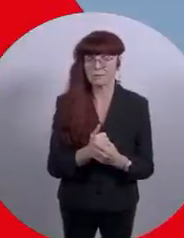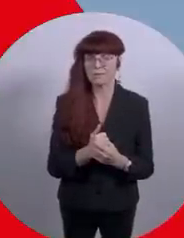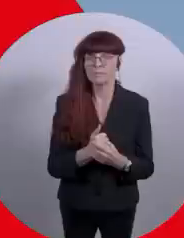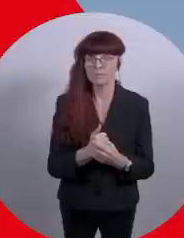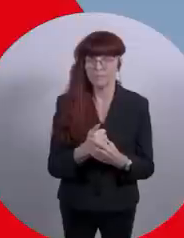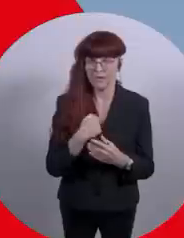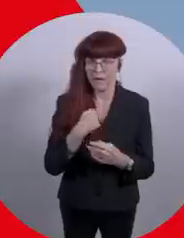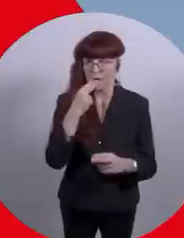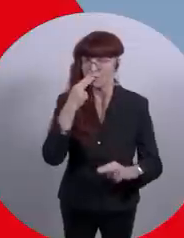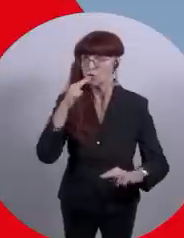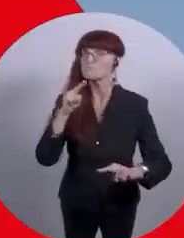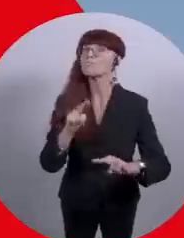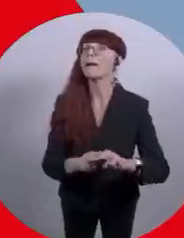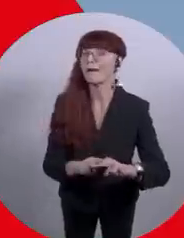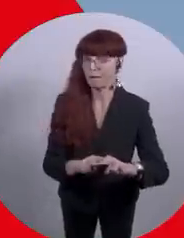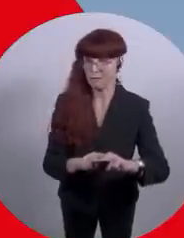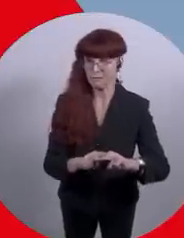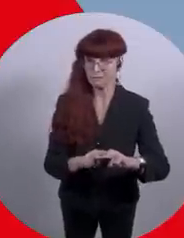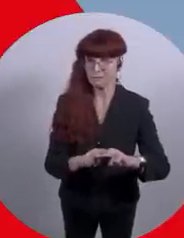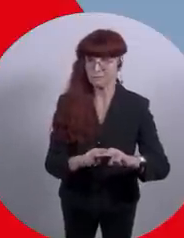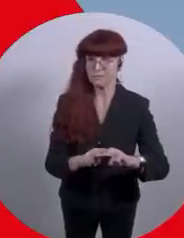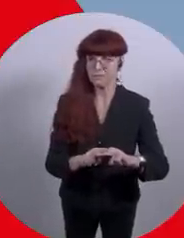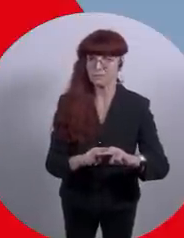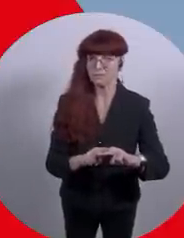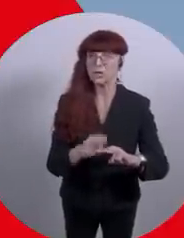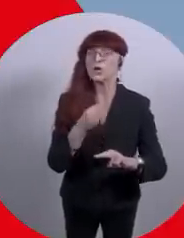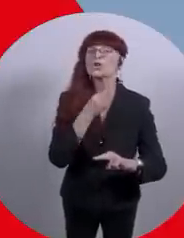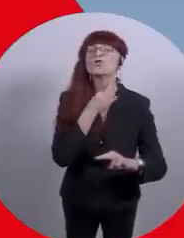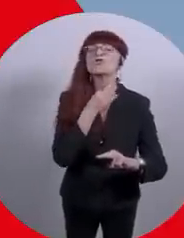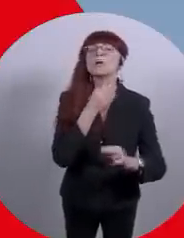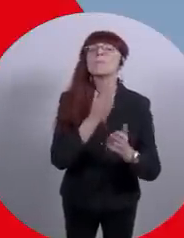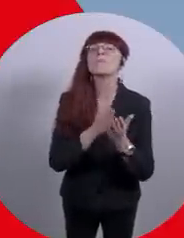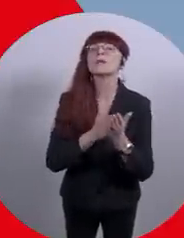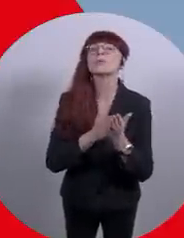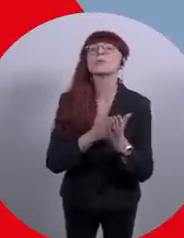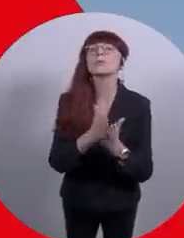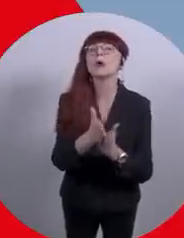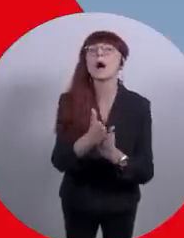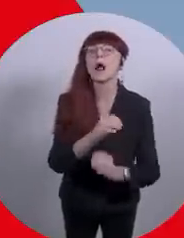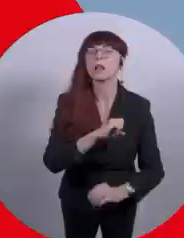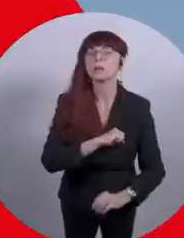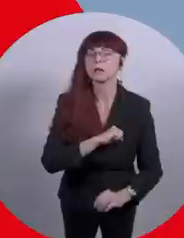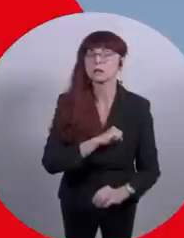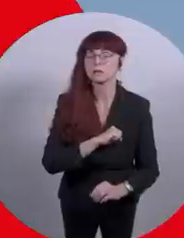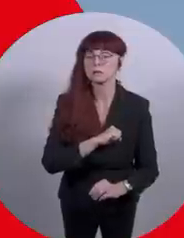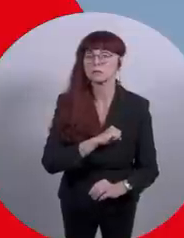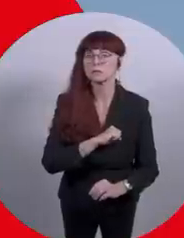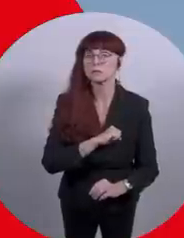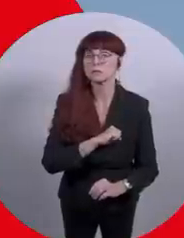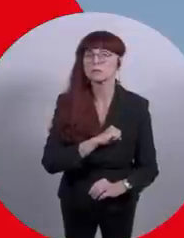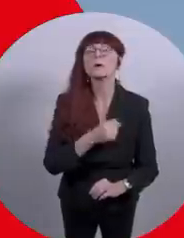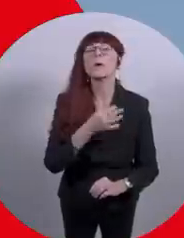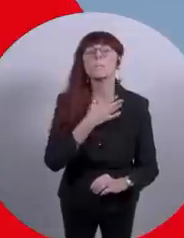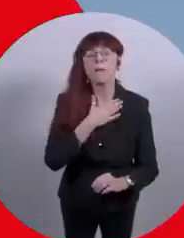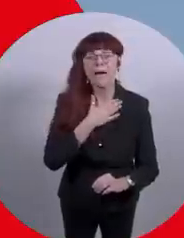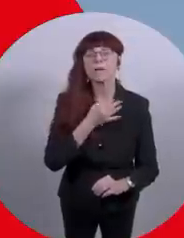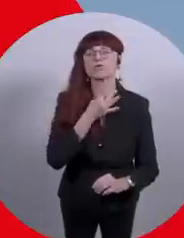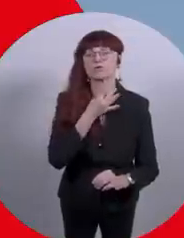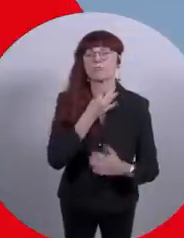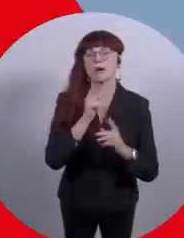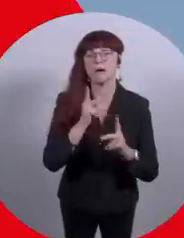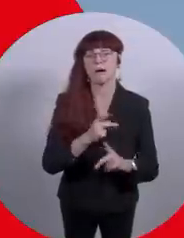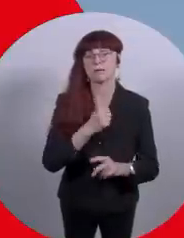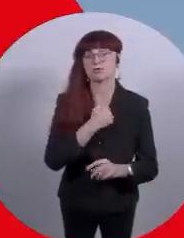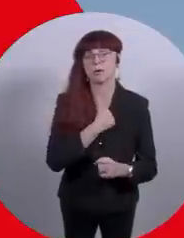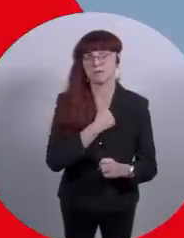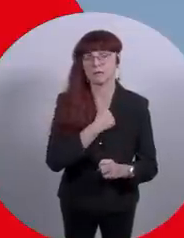ich kann nicht versprechen dass die Stimme funktionieren wird was ich euch nicht versprechen kann auch das muss ich wer